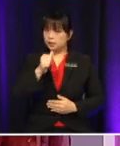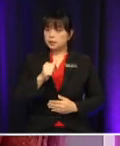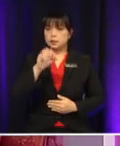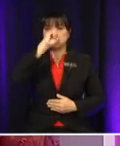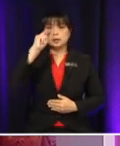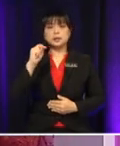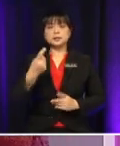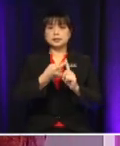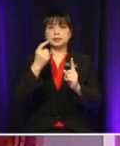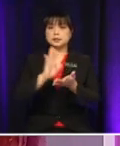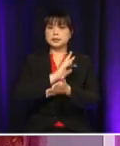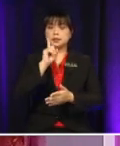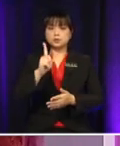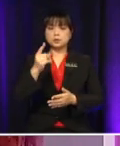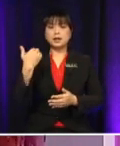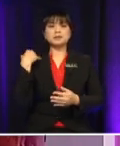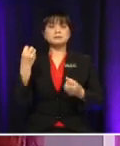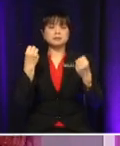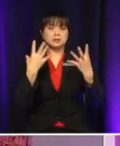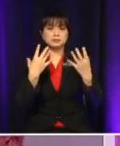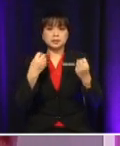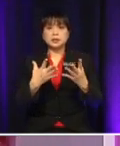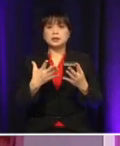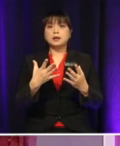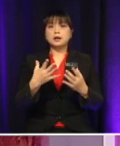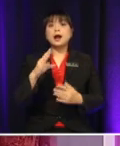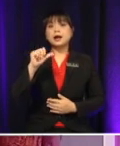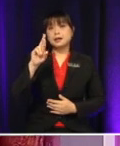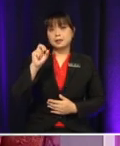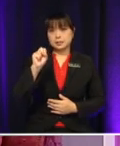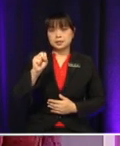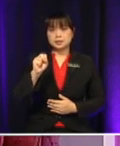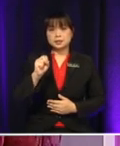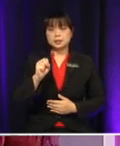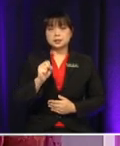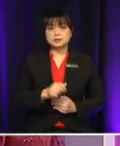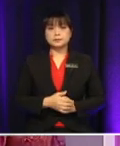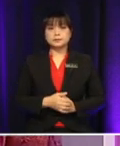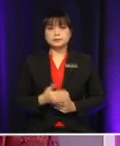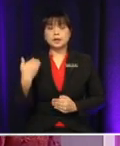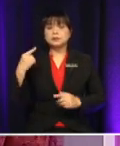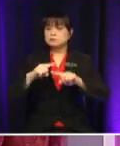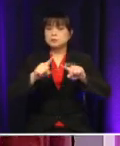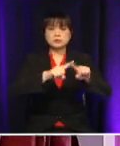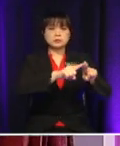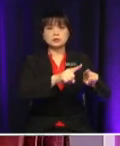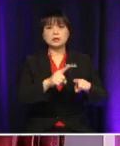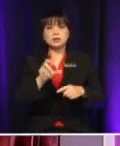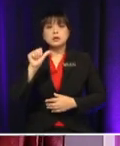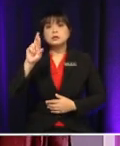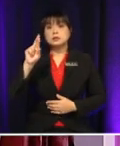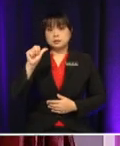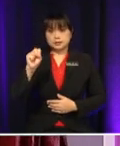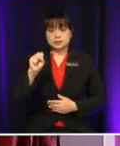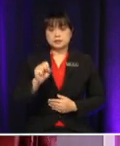1 ini adalah daripada berbagai Aras di bukan haras Senang saja tapi dia ini terdiri dari pada permukaan keras ya oke jumlah